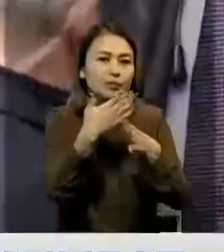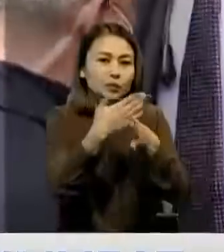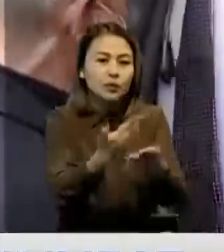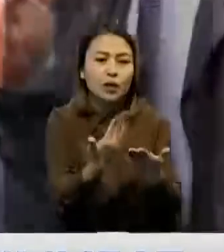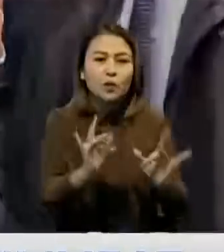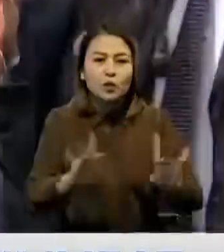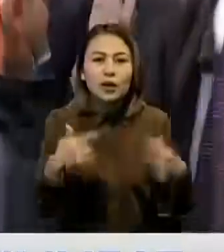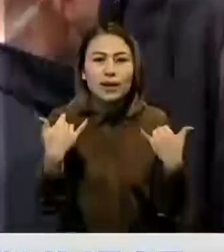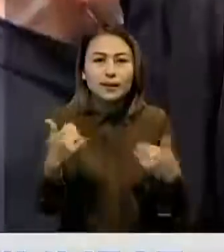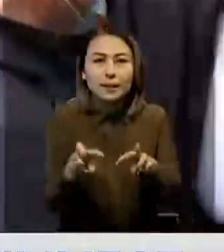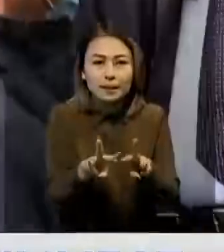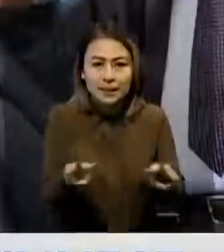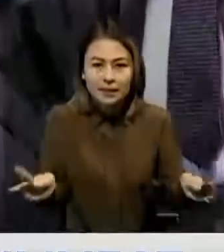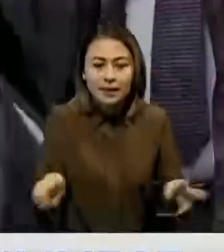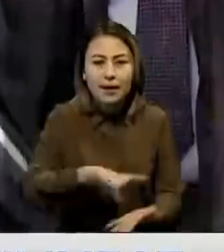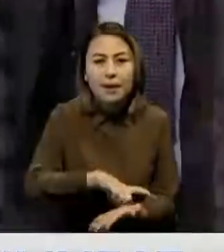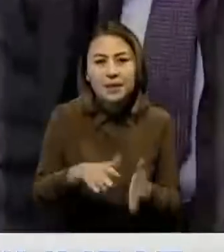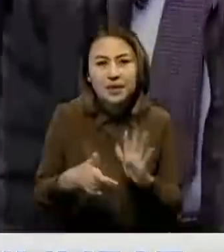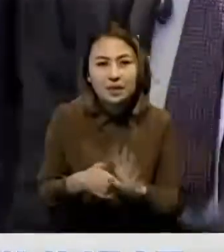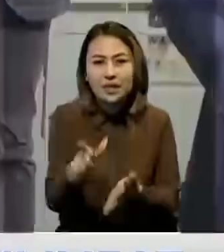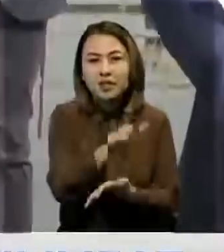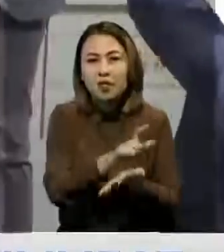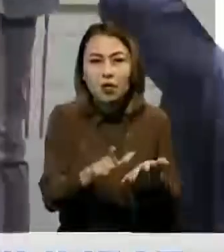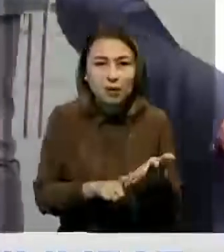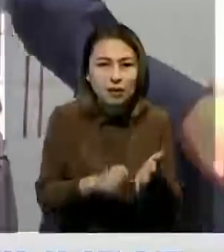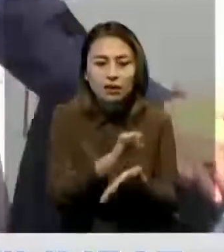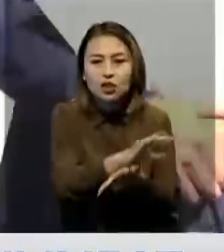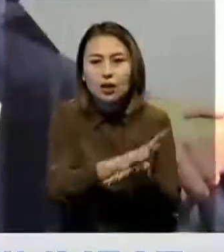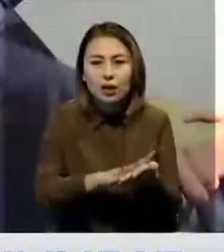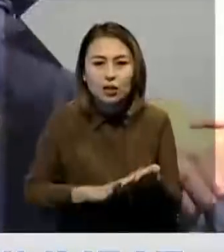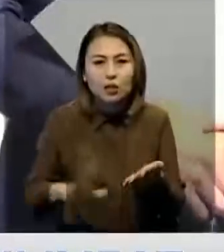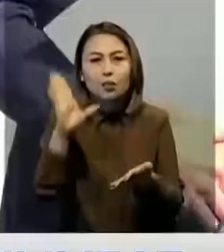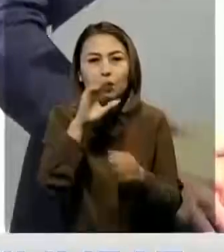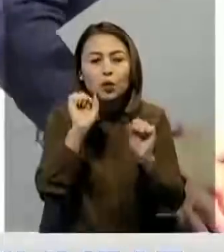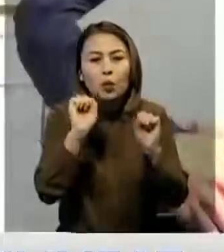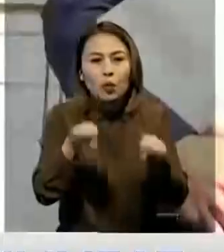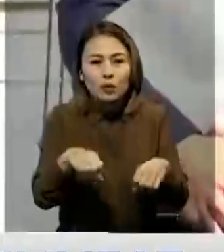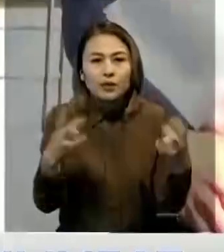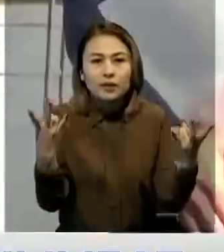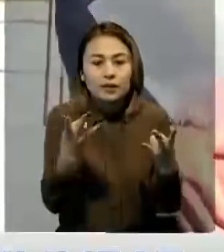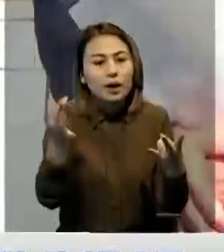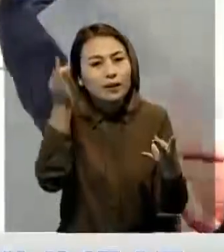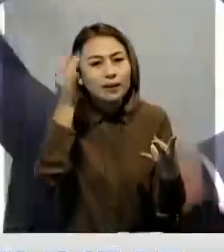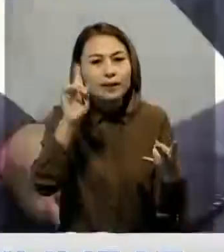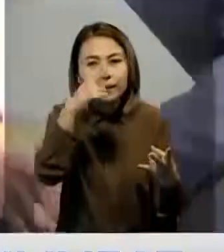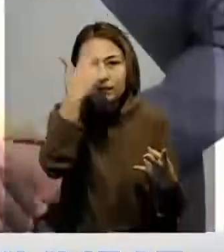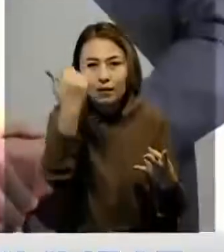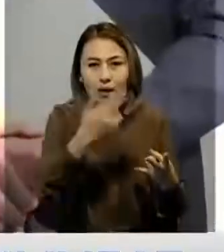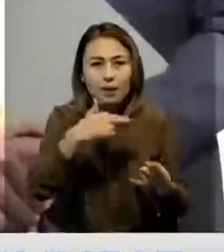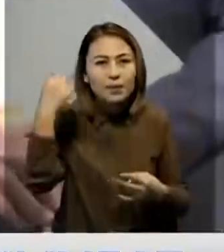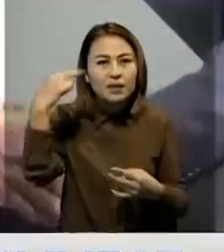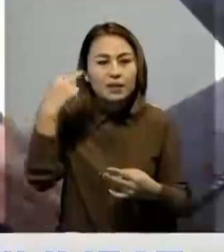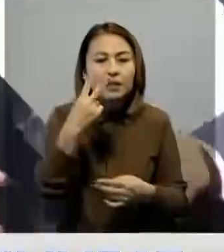білдірді. Себебі оның айтуынша, қазіргі министрлер кабинетінде реформаларды жалғастыру мүмкіндігі болуы тиіс. Айта кетейік,